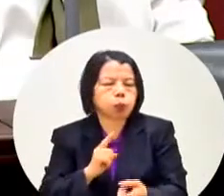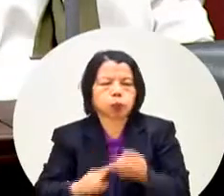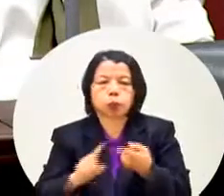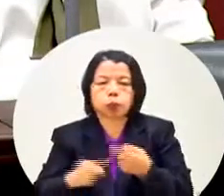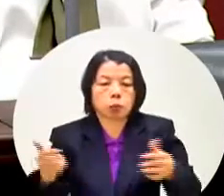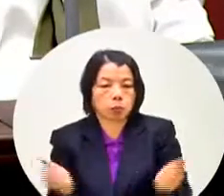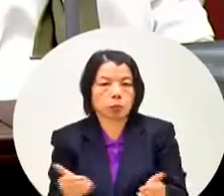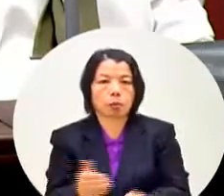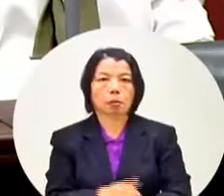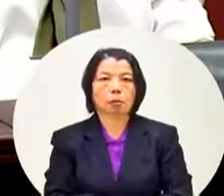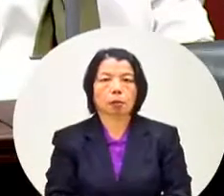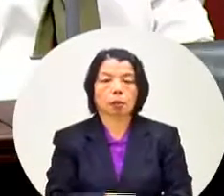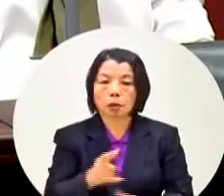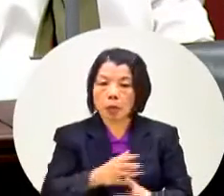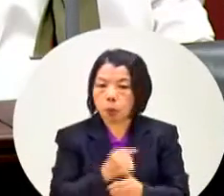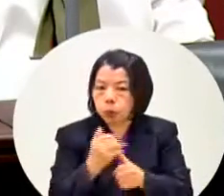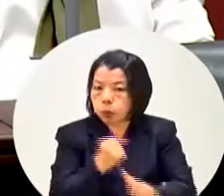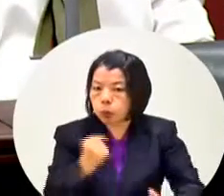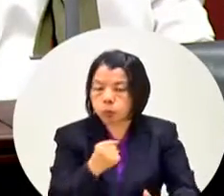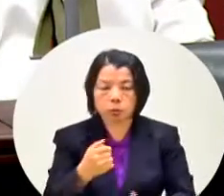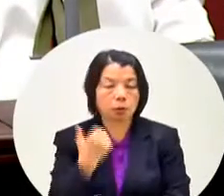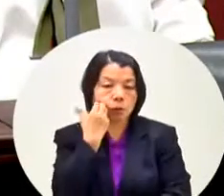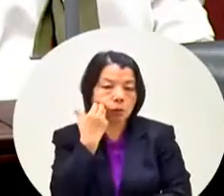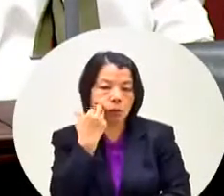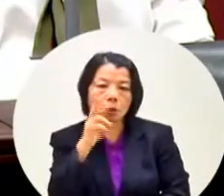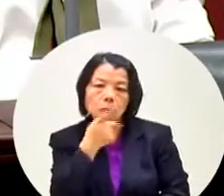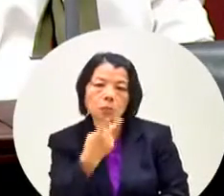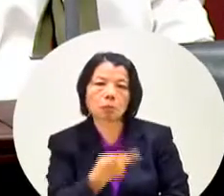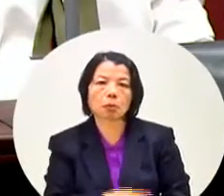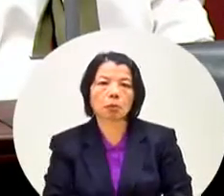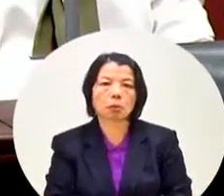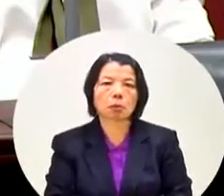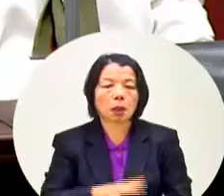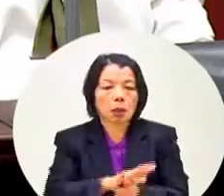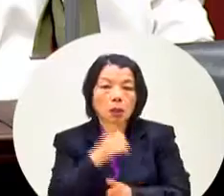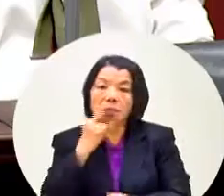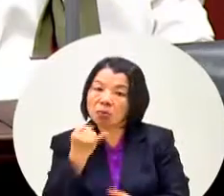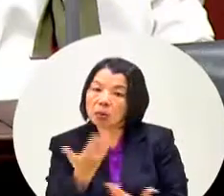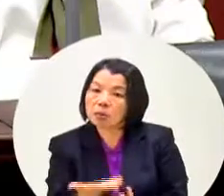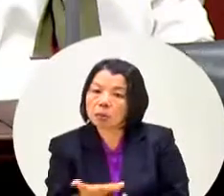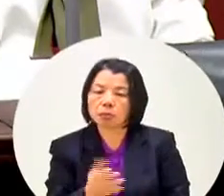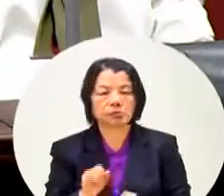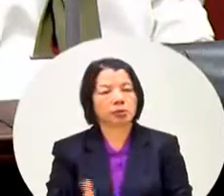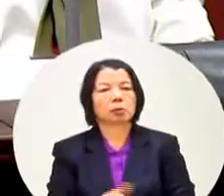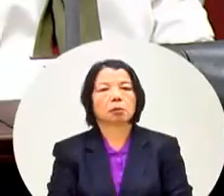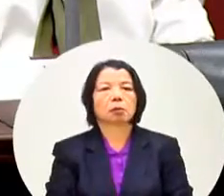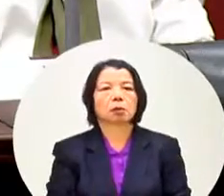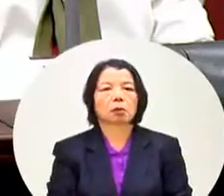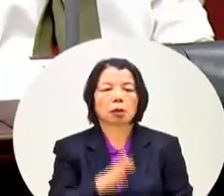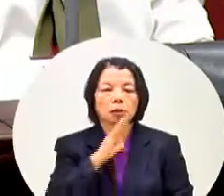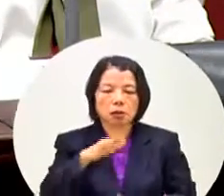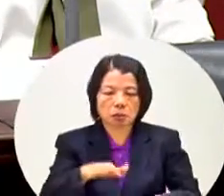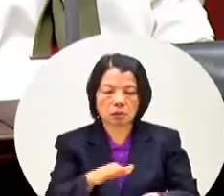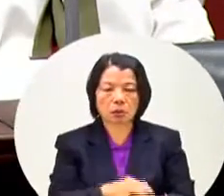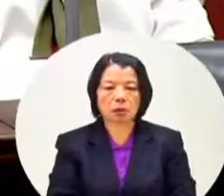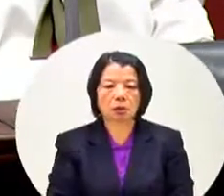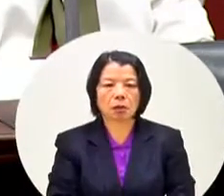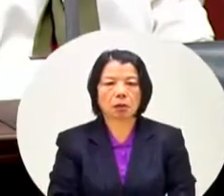人民对爱妈不了解，所以对他们产生了一些误解。那这些爱妈他们最主要， 局长请先坐。 哦，谢